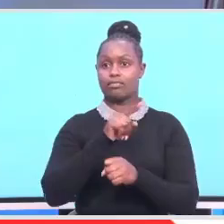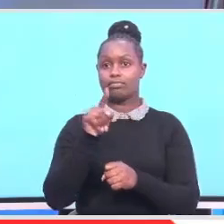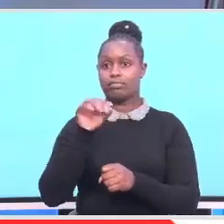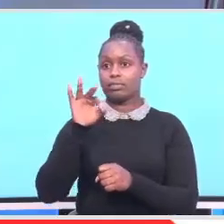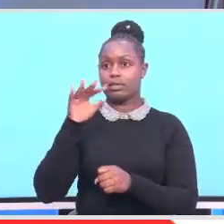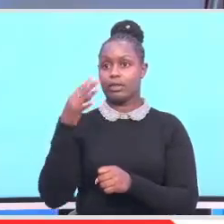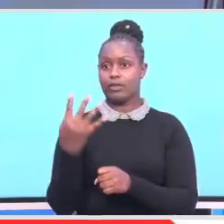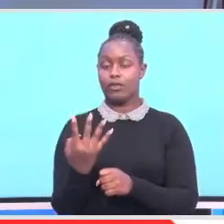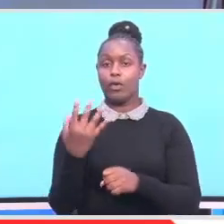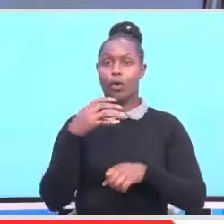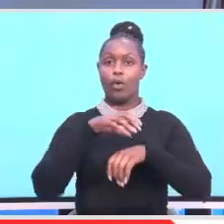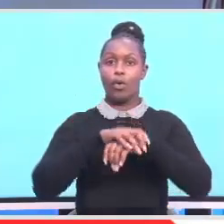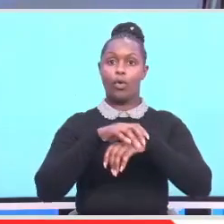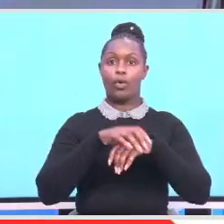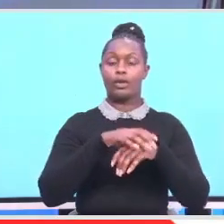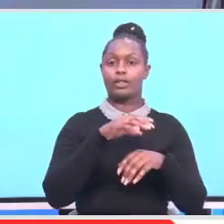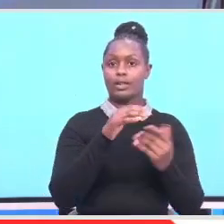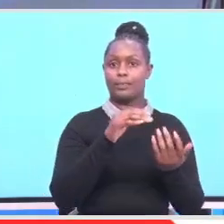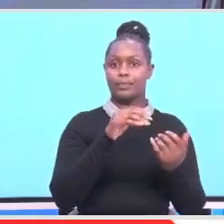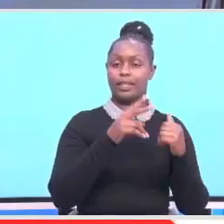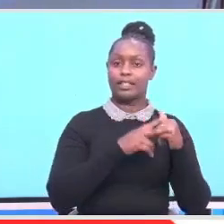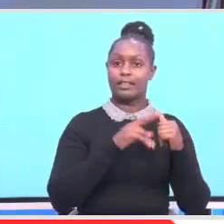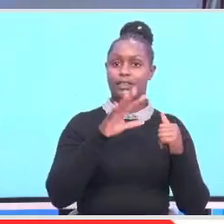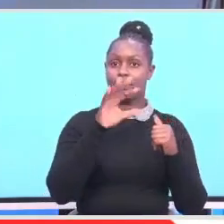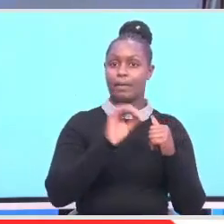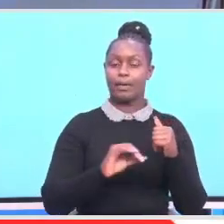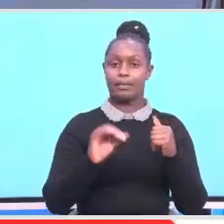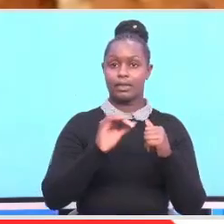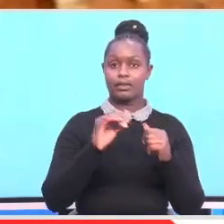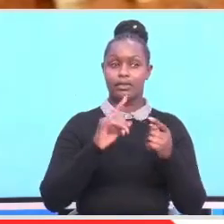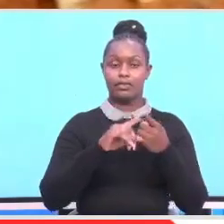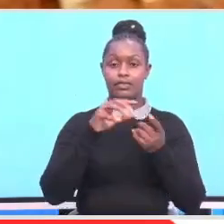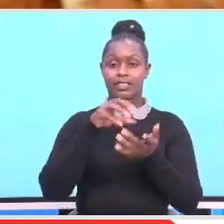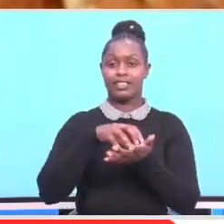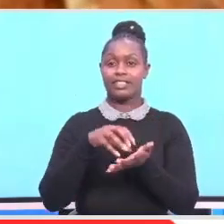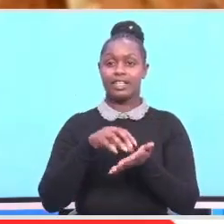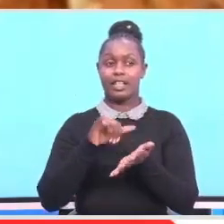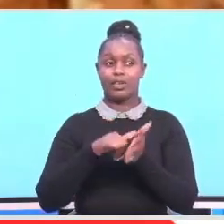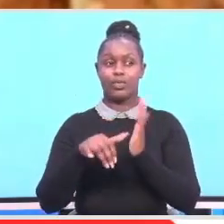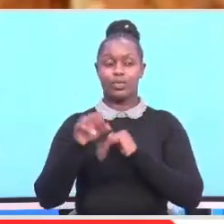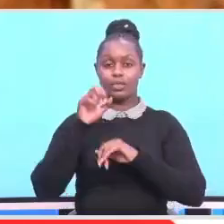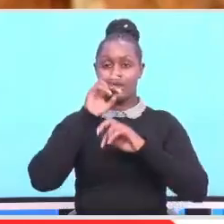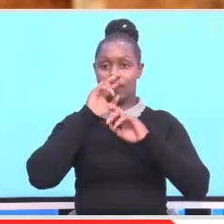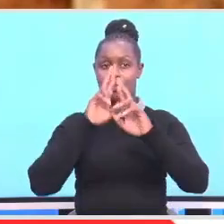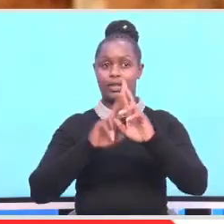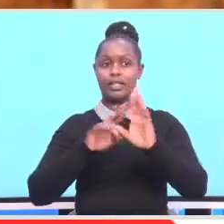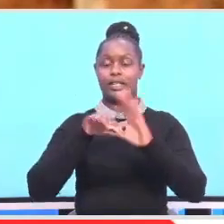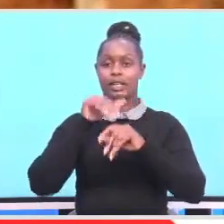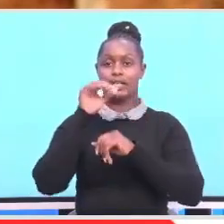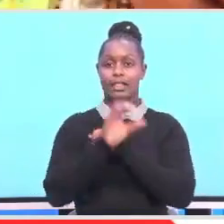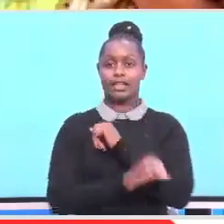waligharamikia 75% ya visa milioni 1.4 vilivyoripotiwa